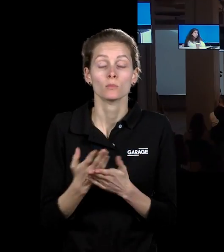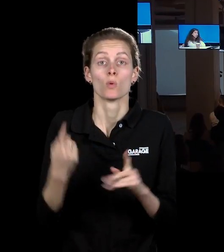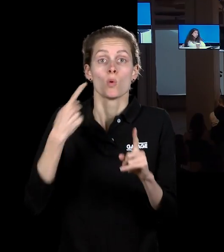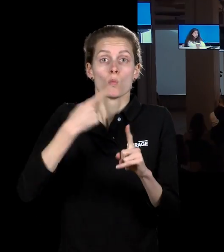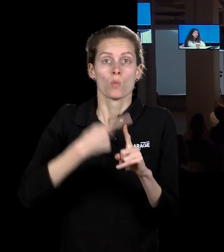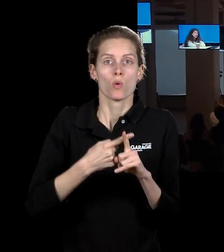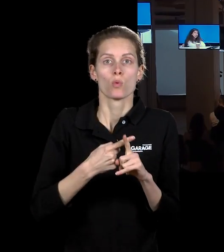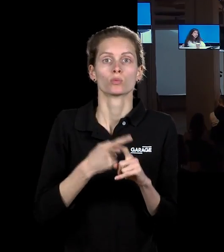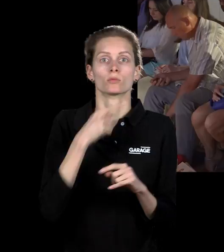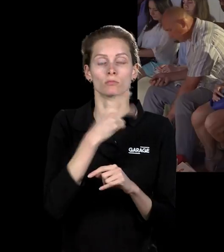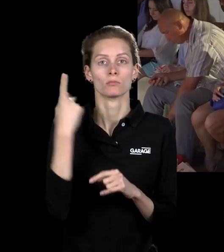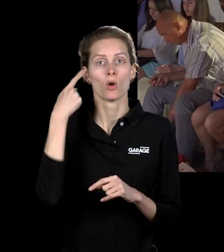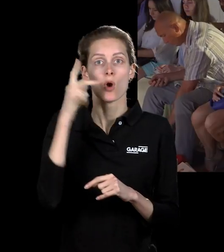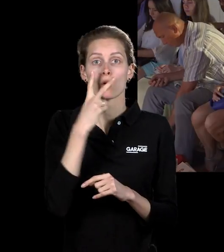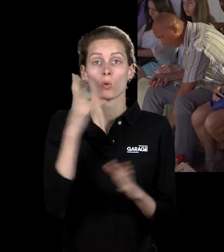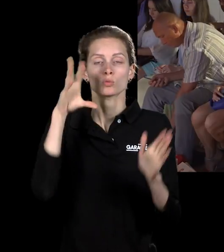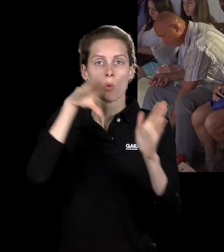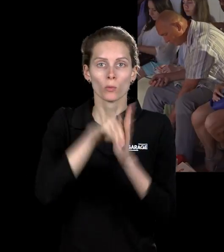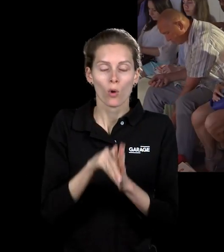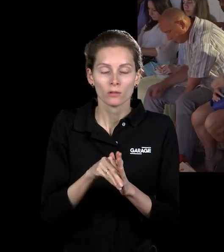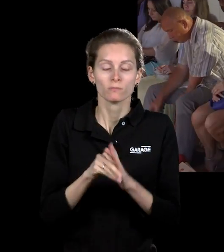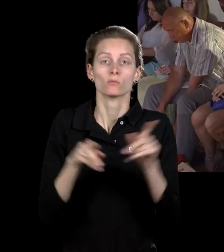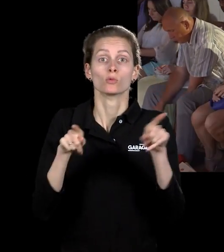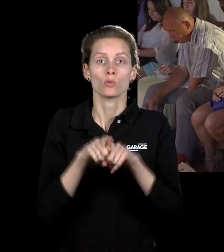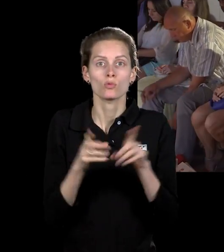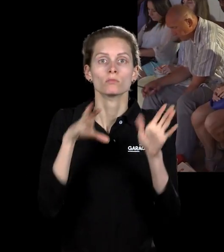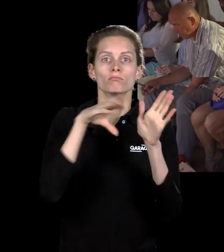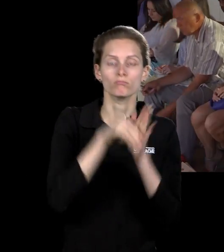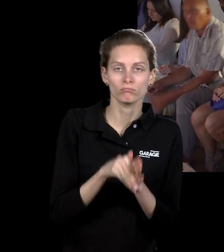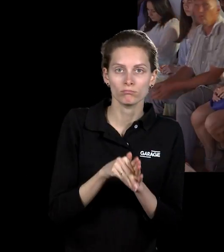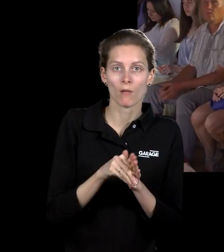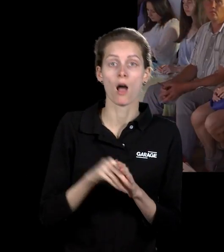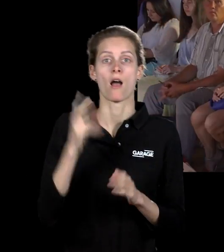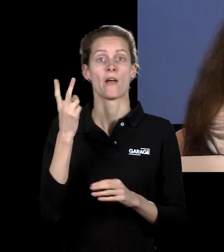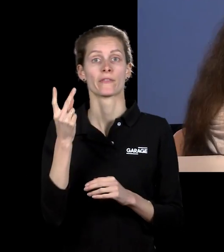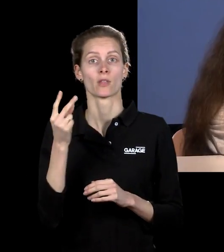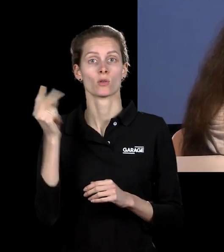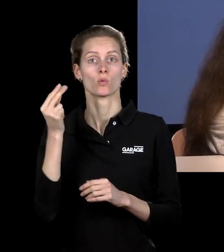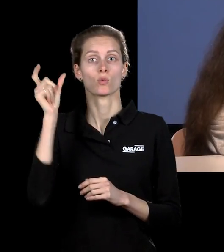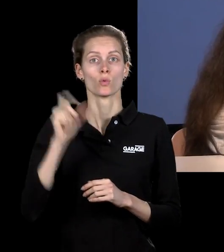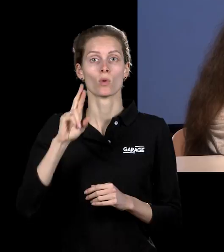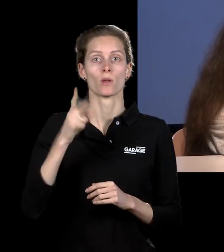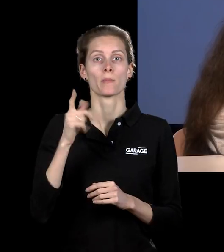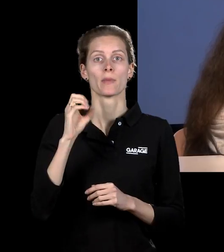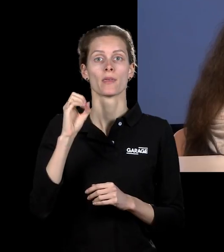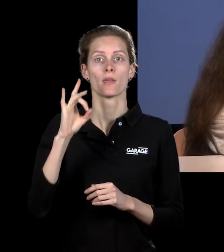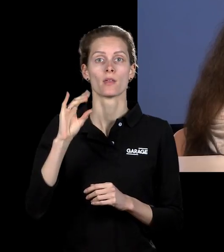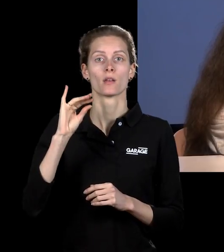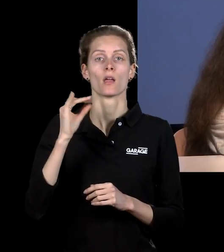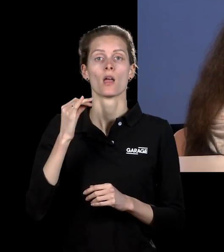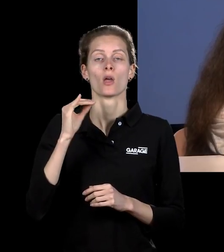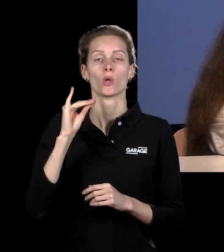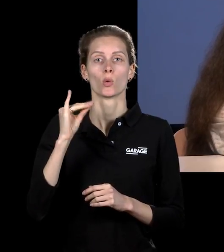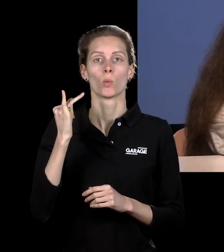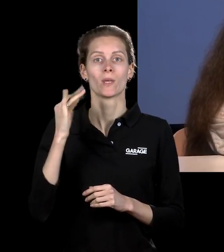хотя он не принадлежал к этому кругу художников, условно говоря. А Пьер Юик, современный французский